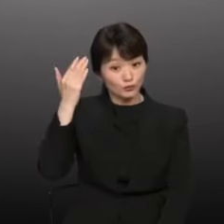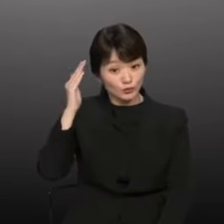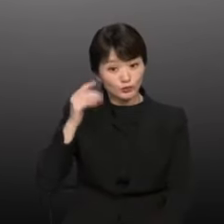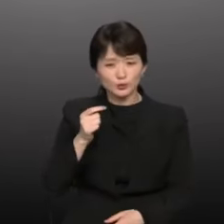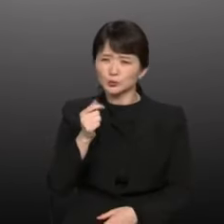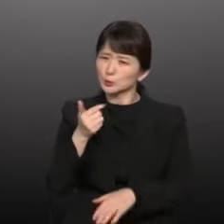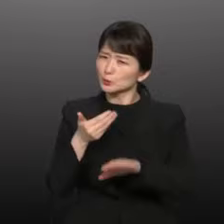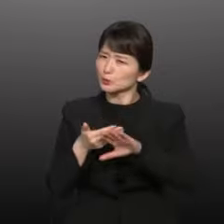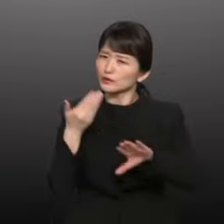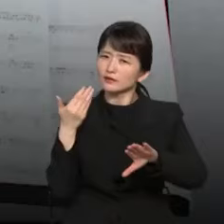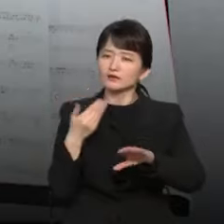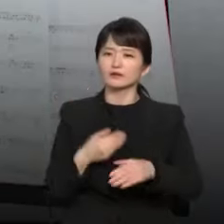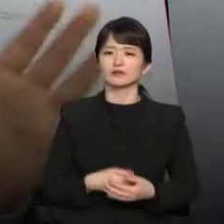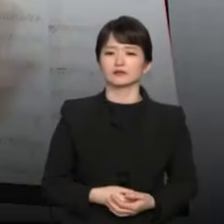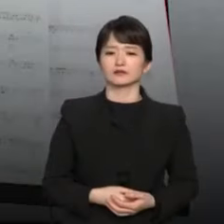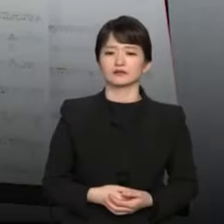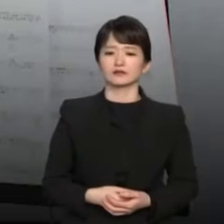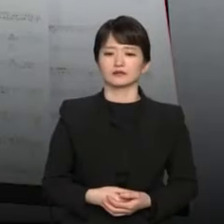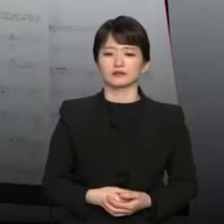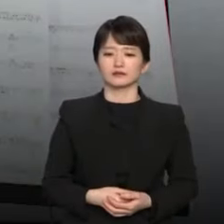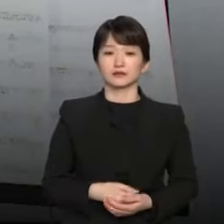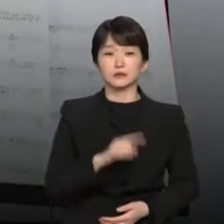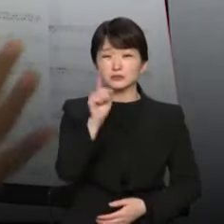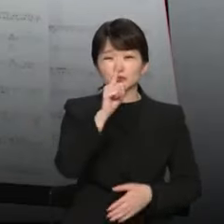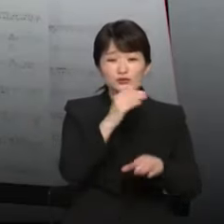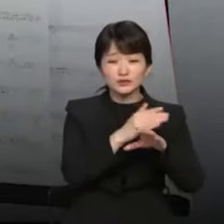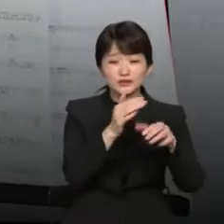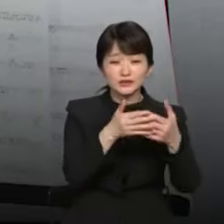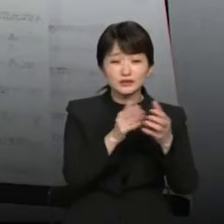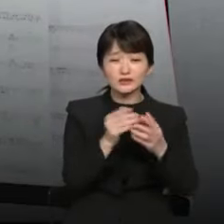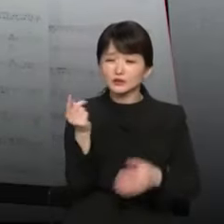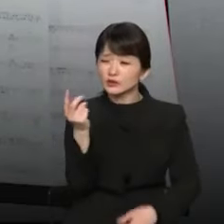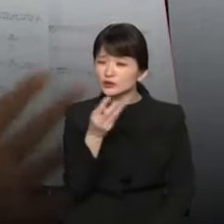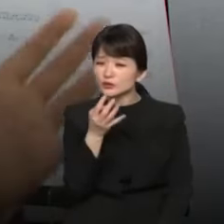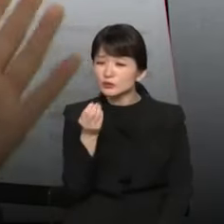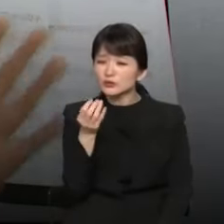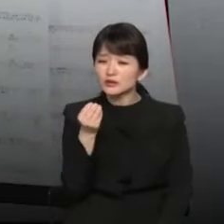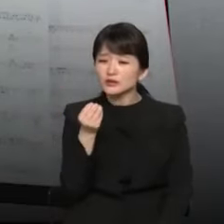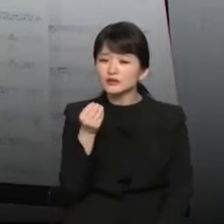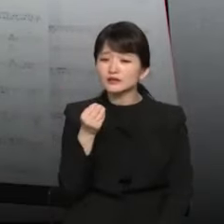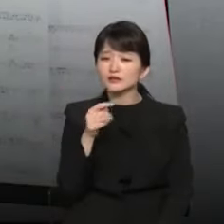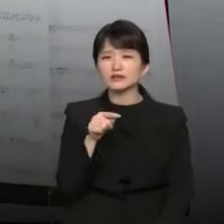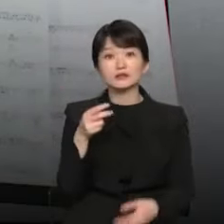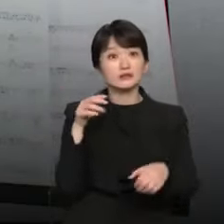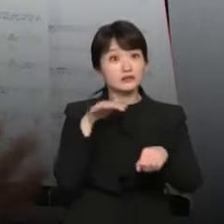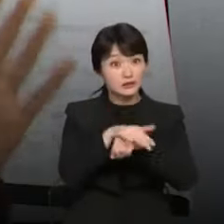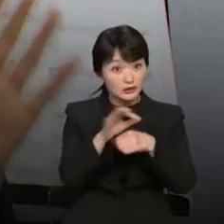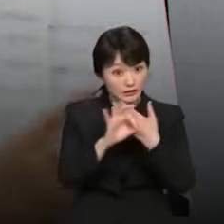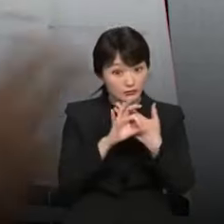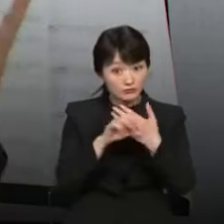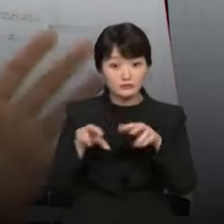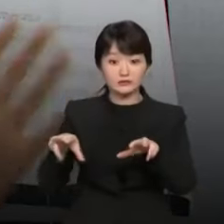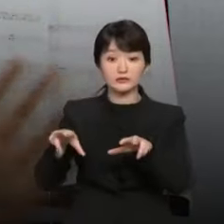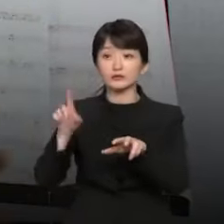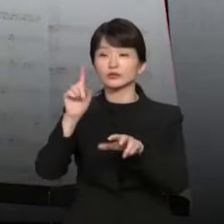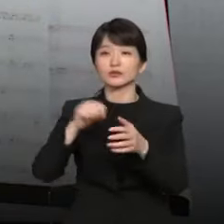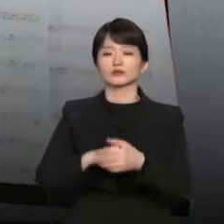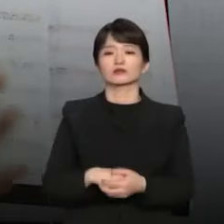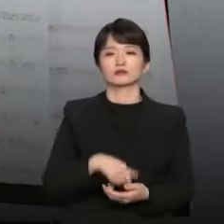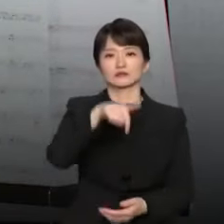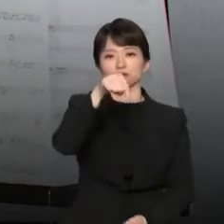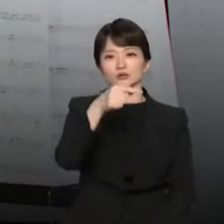조금 다르다고 합니다. 무슨 당기 오면 나 뭐 이런 식으로 갔다면 지금은 그냥 그대로